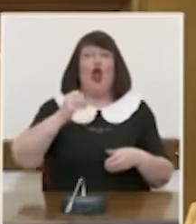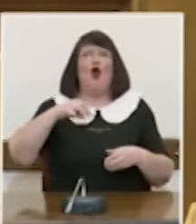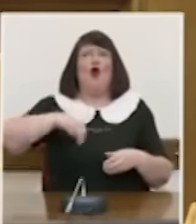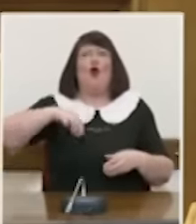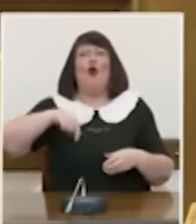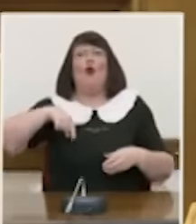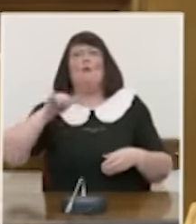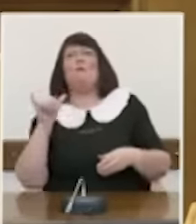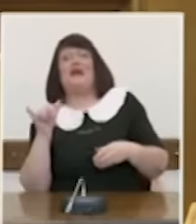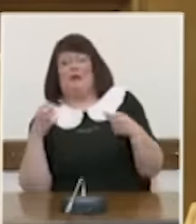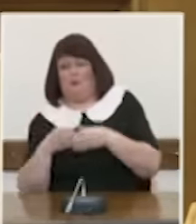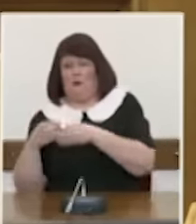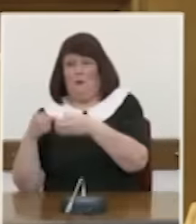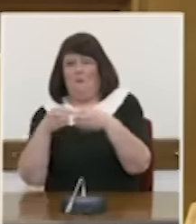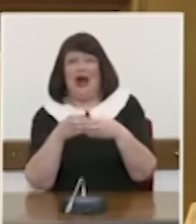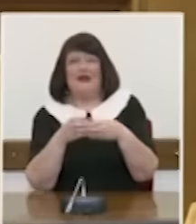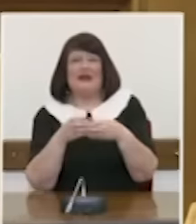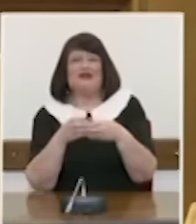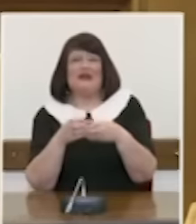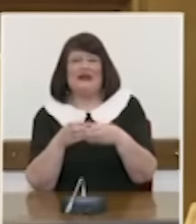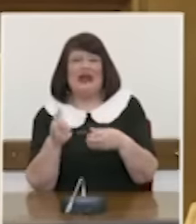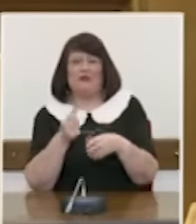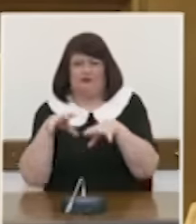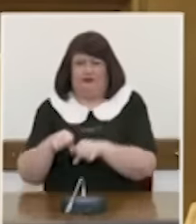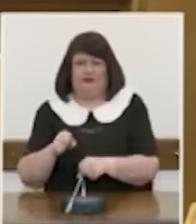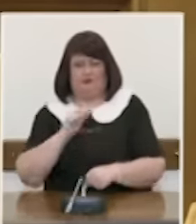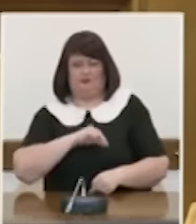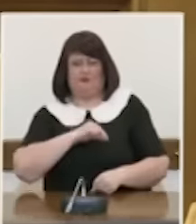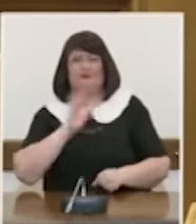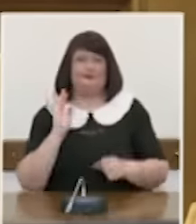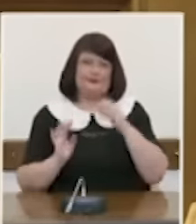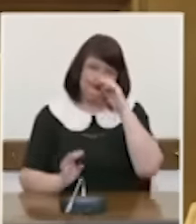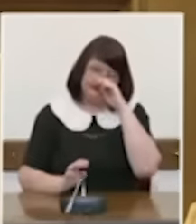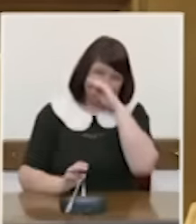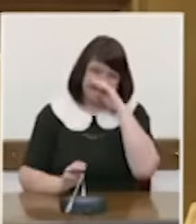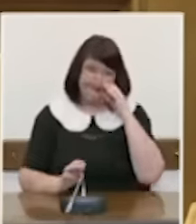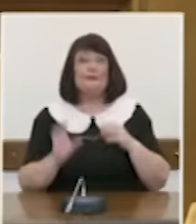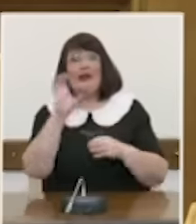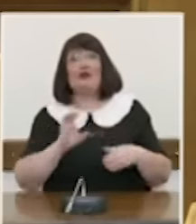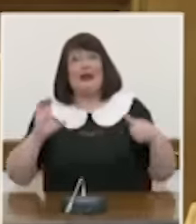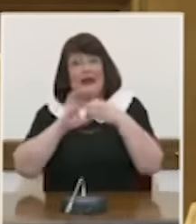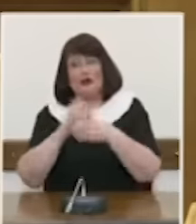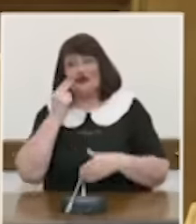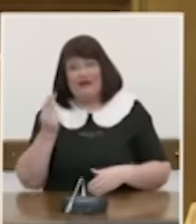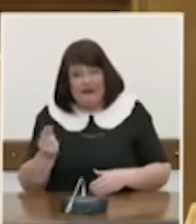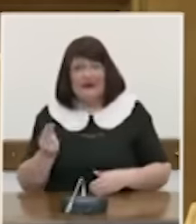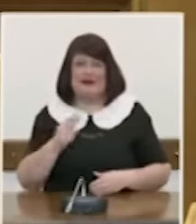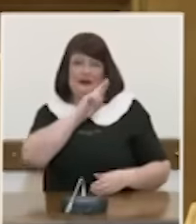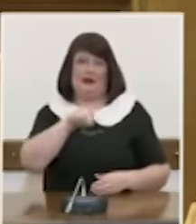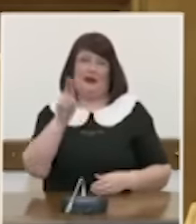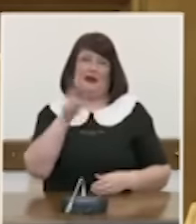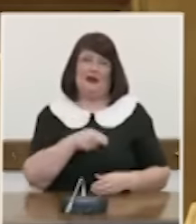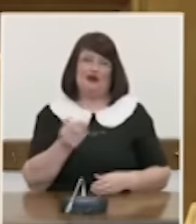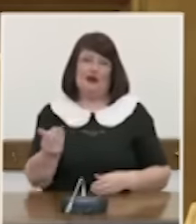της Κομισιόν και επιβεβαίωσε ουσιαστικά αυτό ακριβώς που σας λέμε, ακυρώνοντας το προεκλογικό